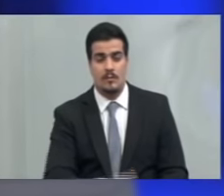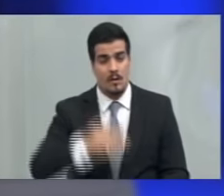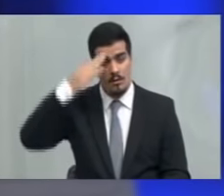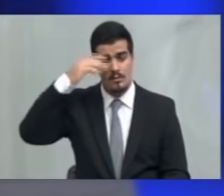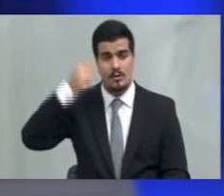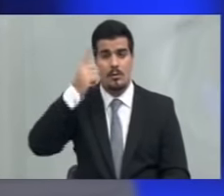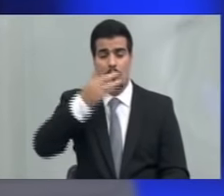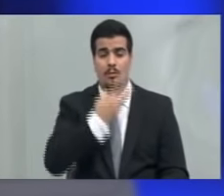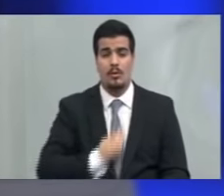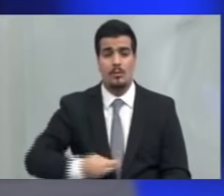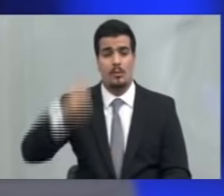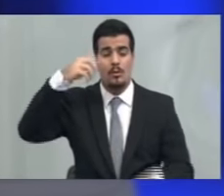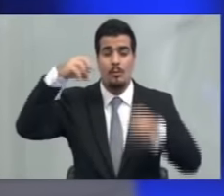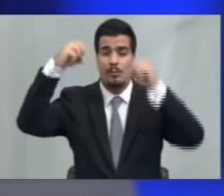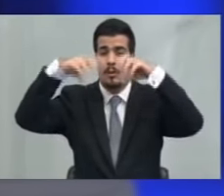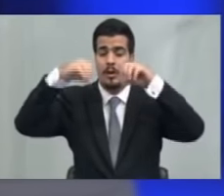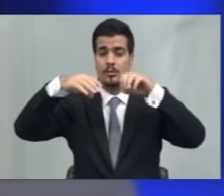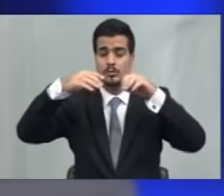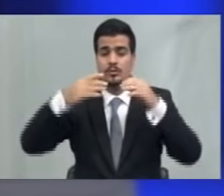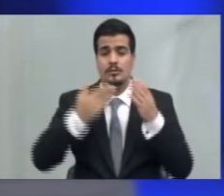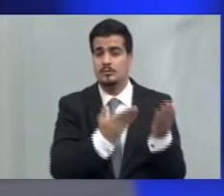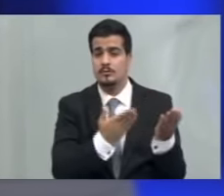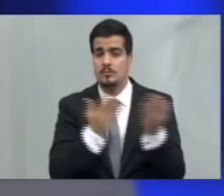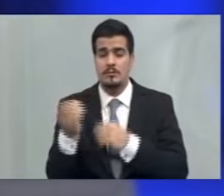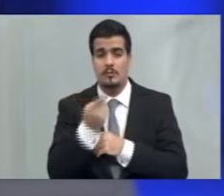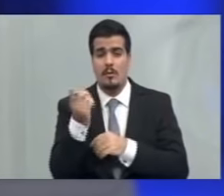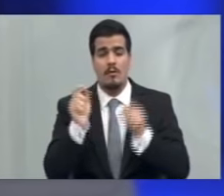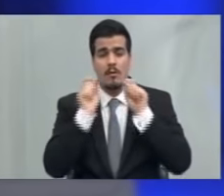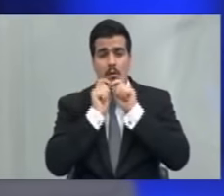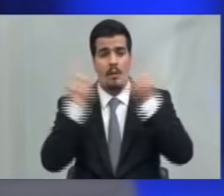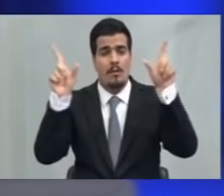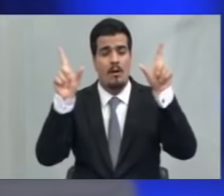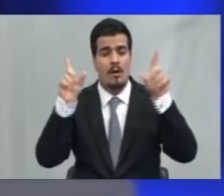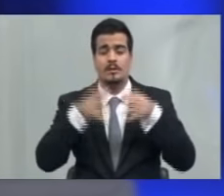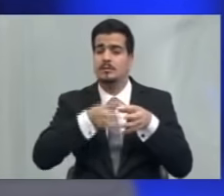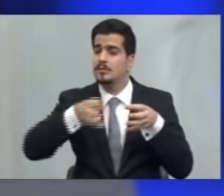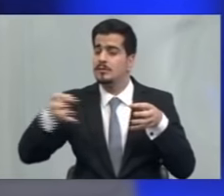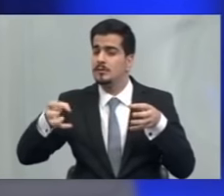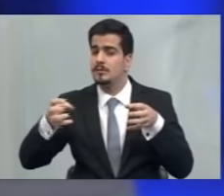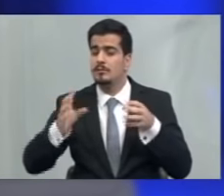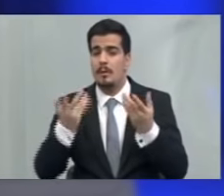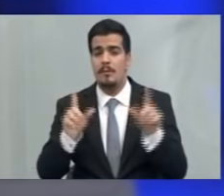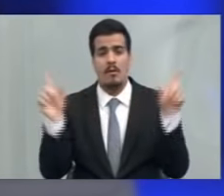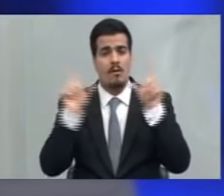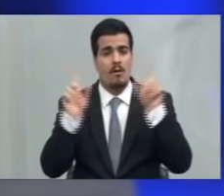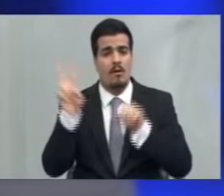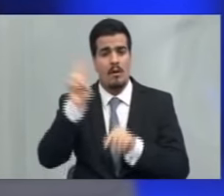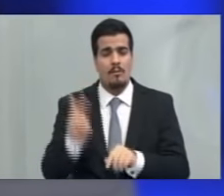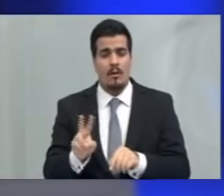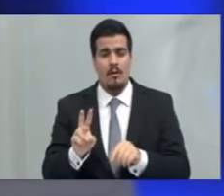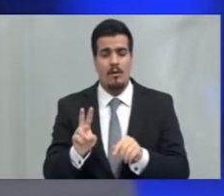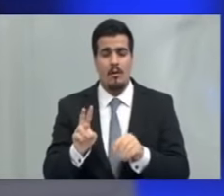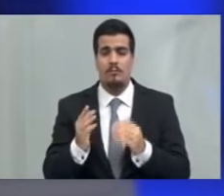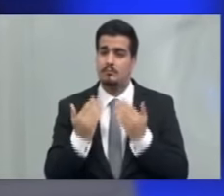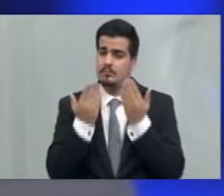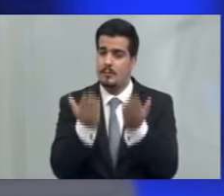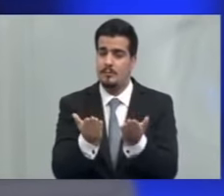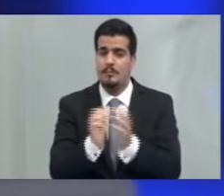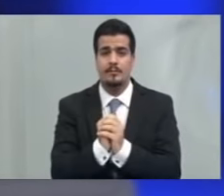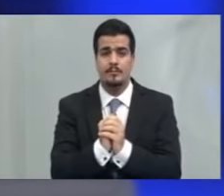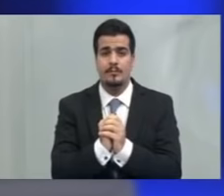السلام عليكم ورحمة الله وبركاته سادة الأكارم، نشرة إخبارية مفصلة تأتيكم من العراقية الإخبارية،